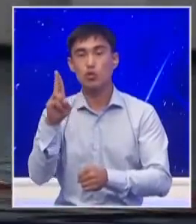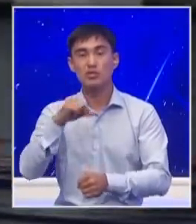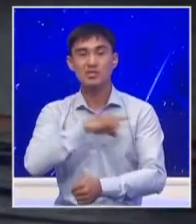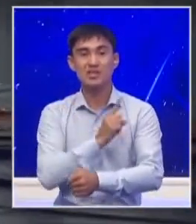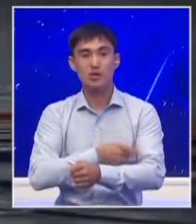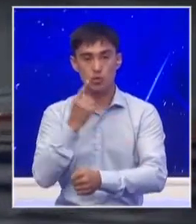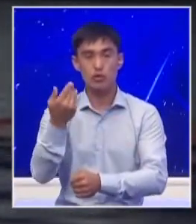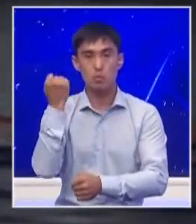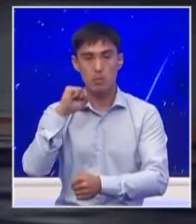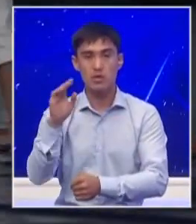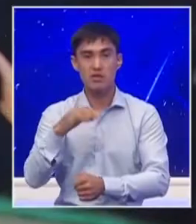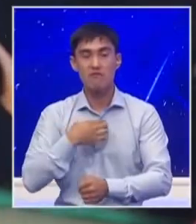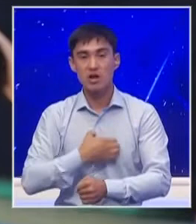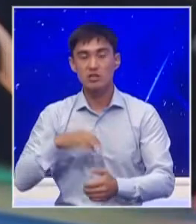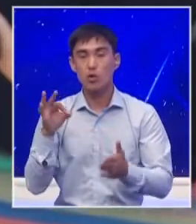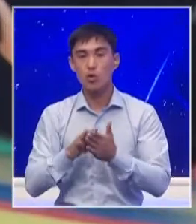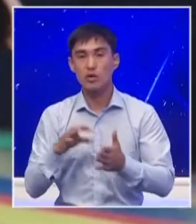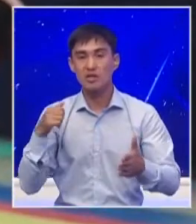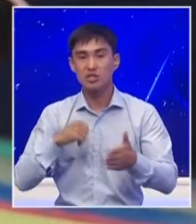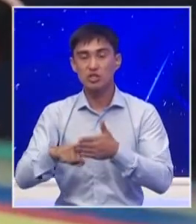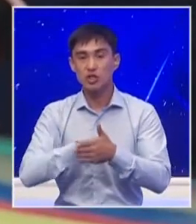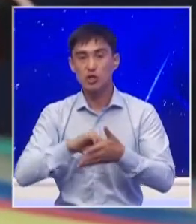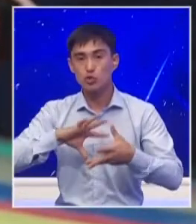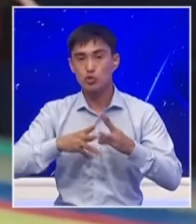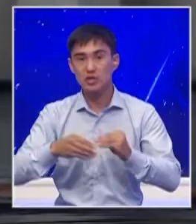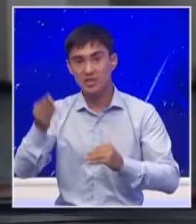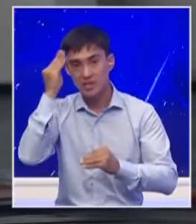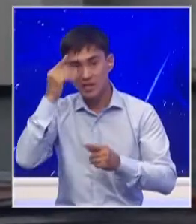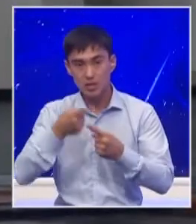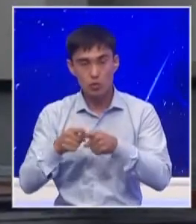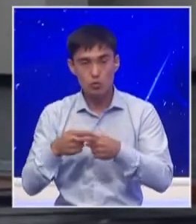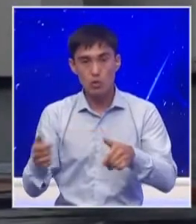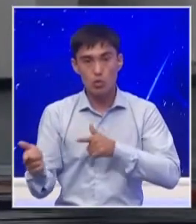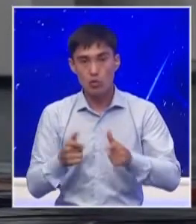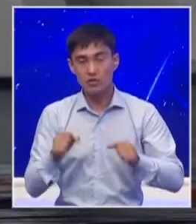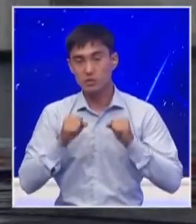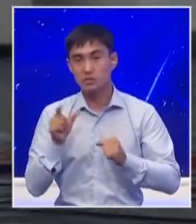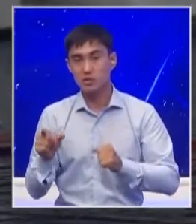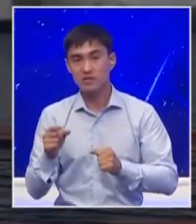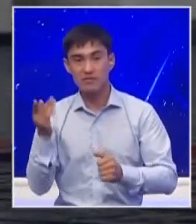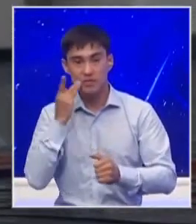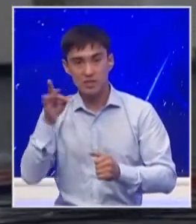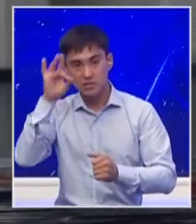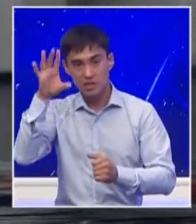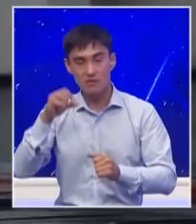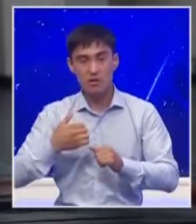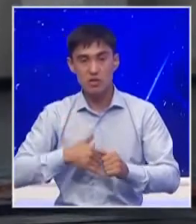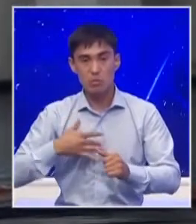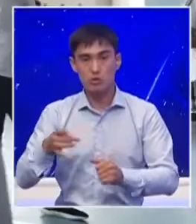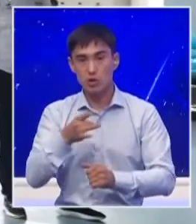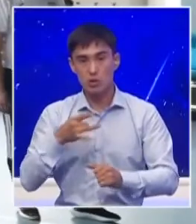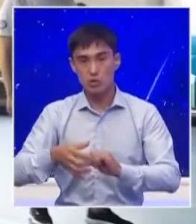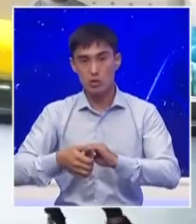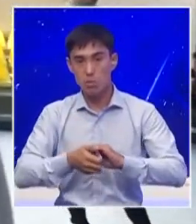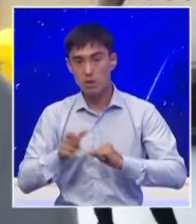однако немаловажную роль в достижении результатов играет технико-тактической подготовки спортсменов ею всегда славились борцы жамбылского района